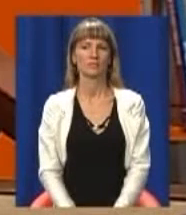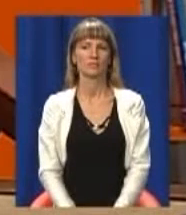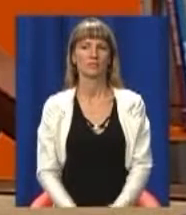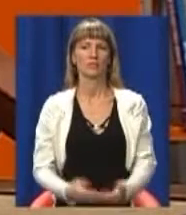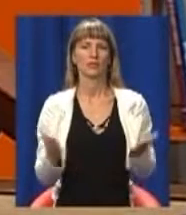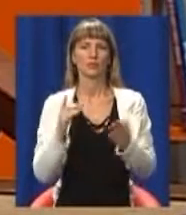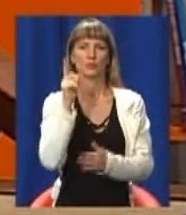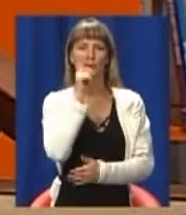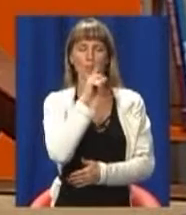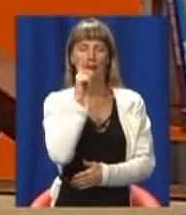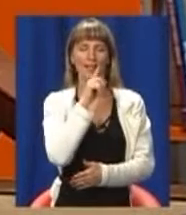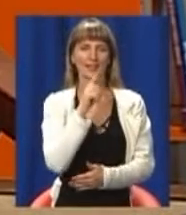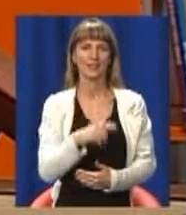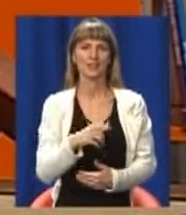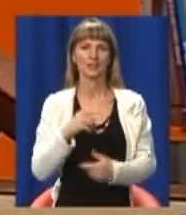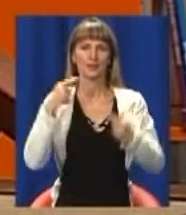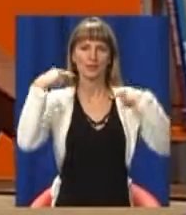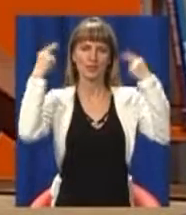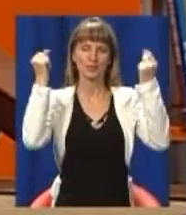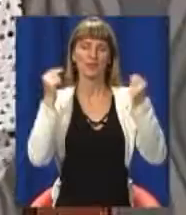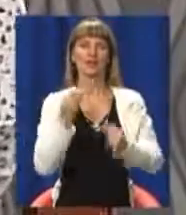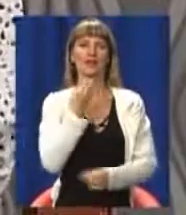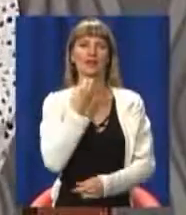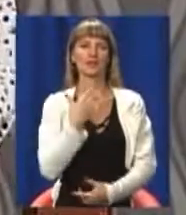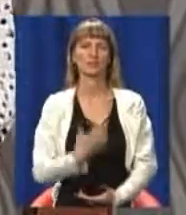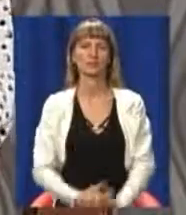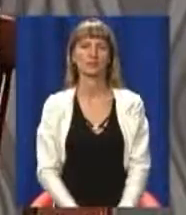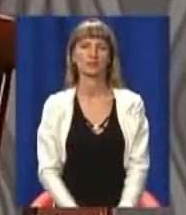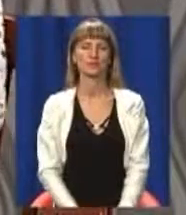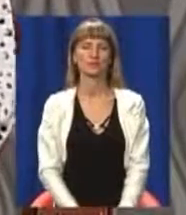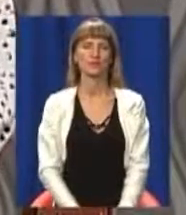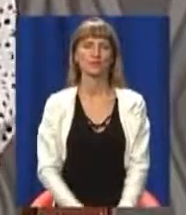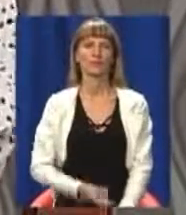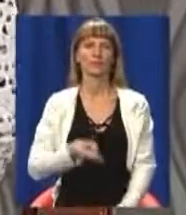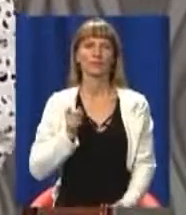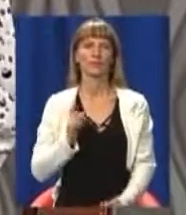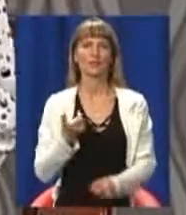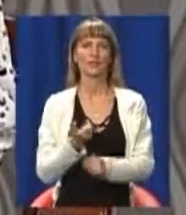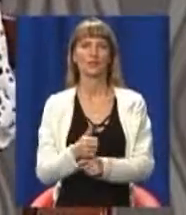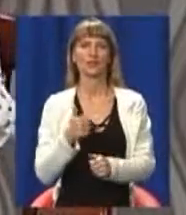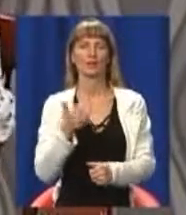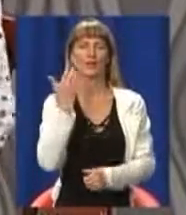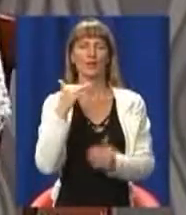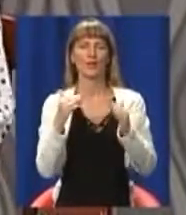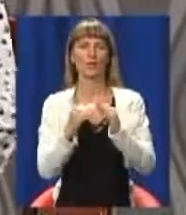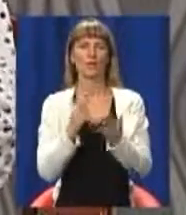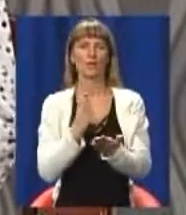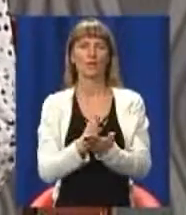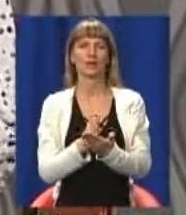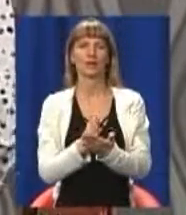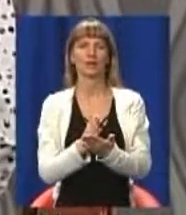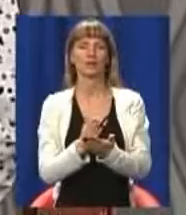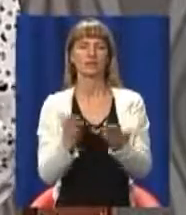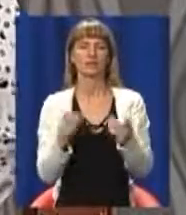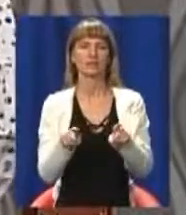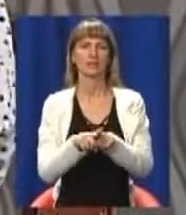Якусь маленьку. Маленьку вівчарку. Так. Так, добре. Так, дійсно, дуже добре, коли вдома є якийсь, ну,